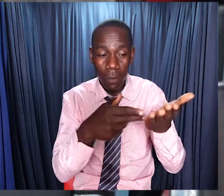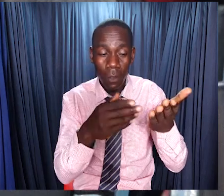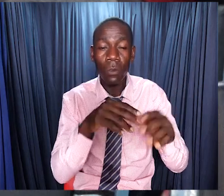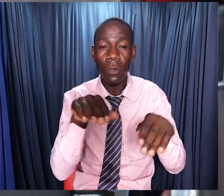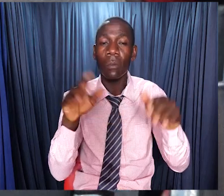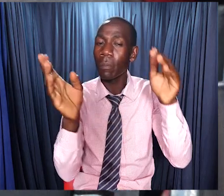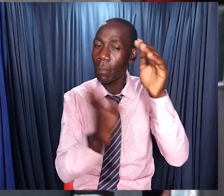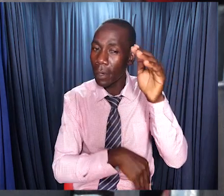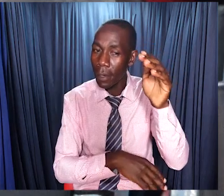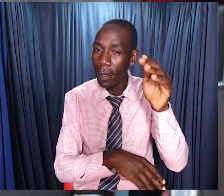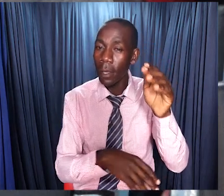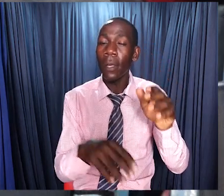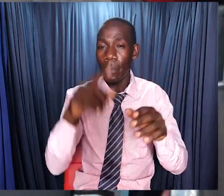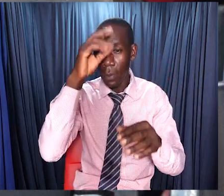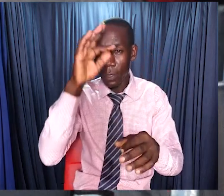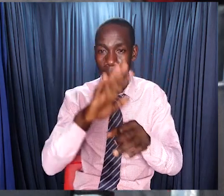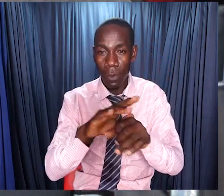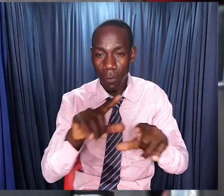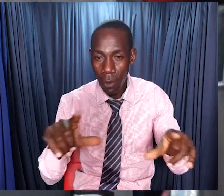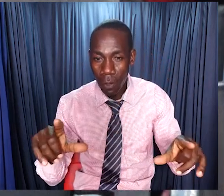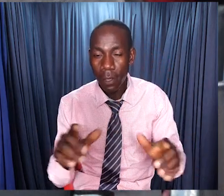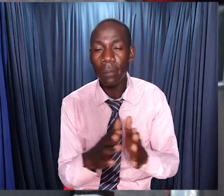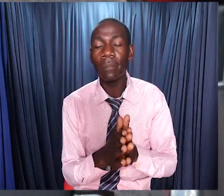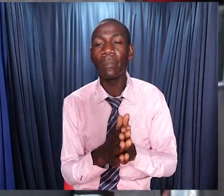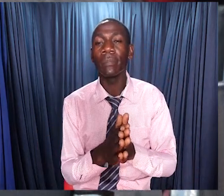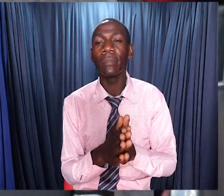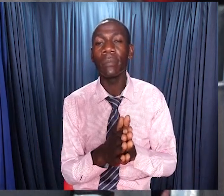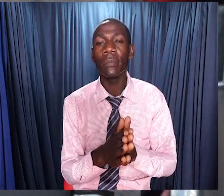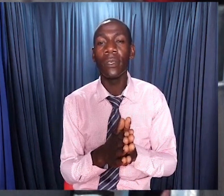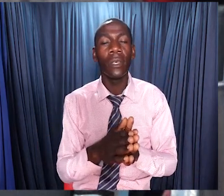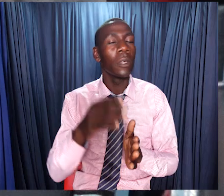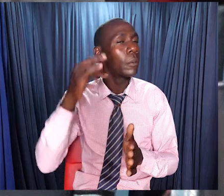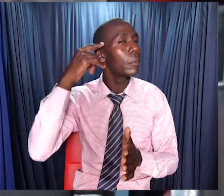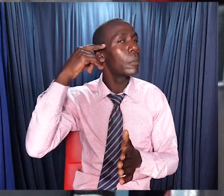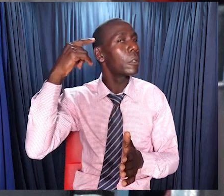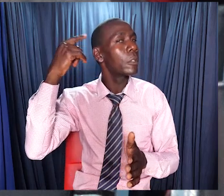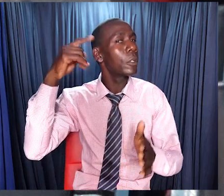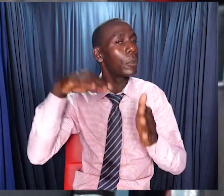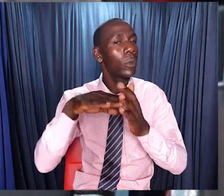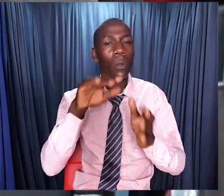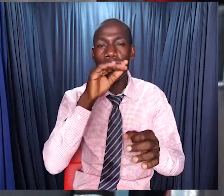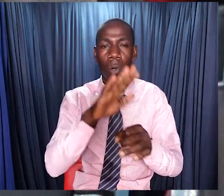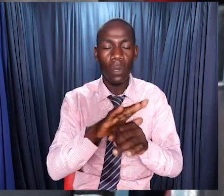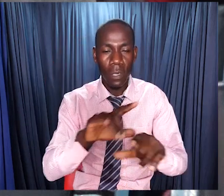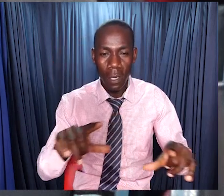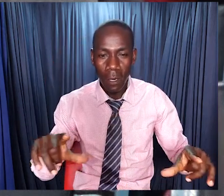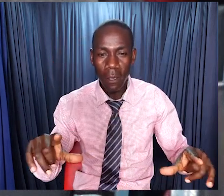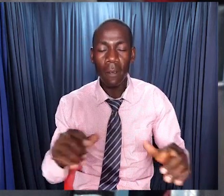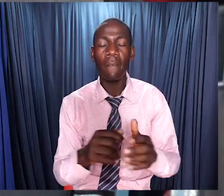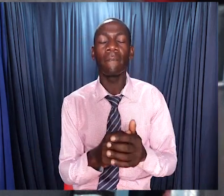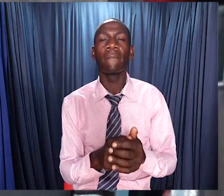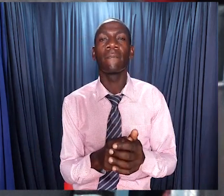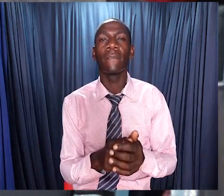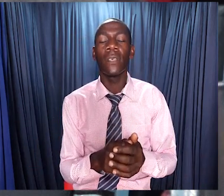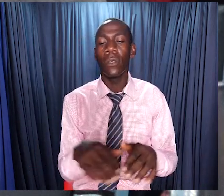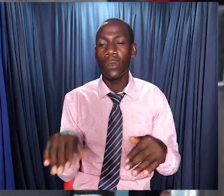all iniquity. Lakini kwa sababu agano la Mungu. But because the covenant of God. Mawazo yake ni waingie nchi ya ahadi. He was thinking for them to get to the promised land.